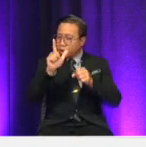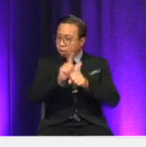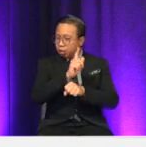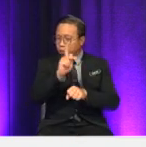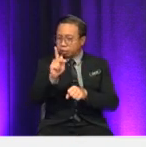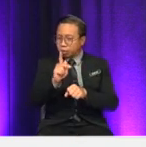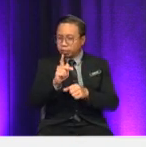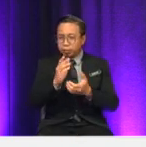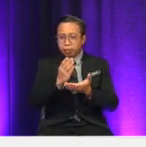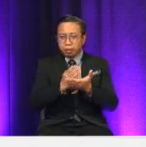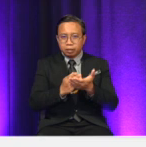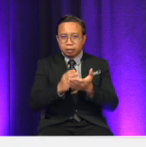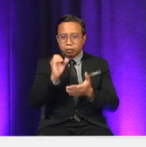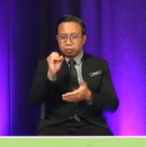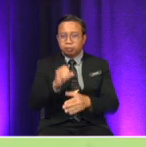bahagian yang kosong tu, Ira.